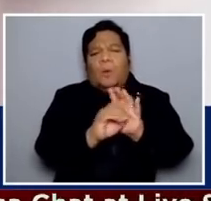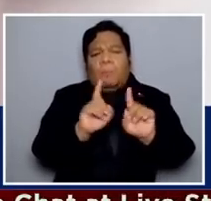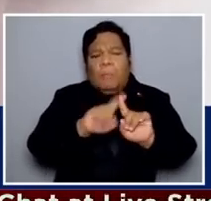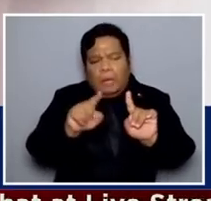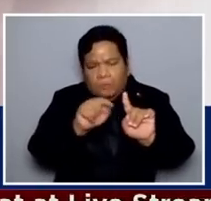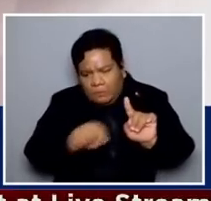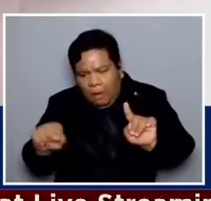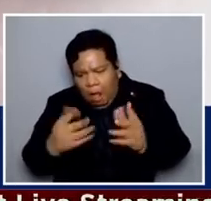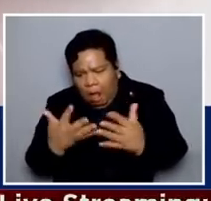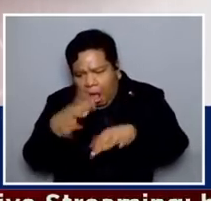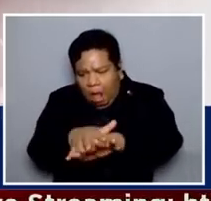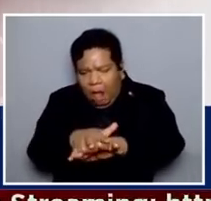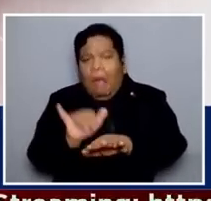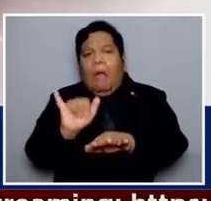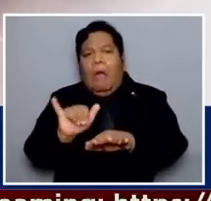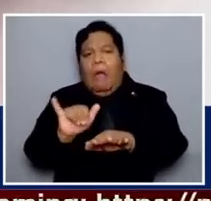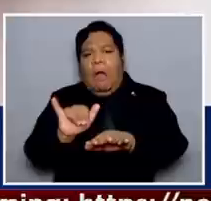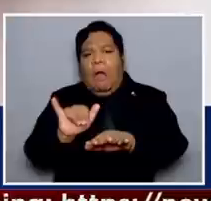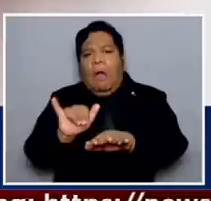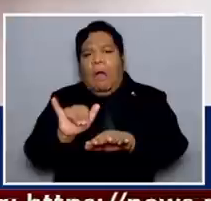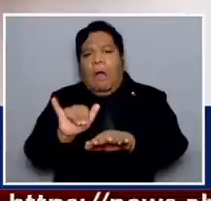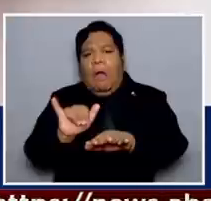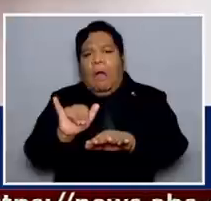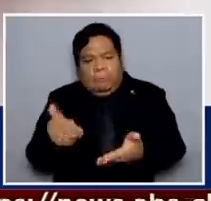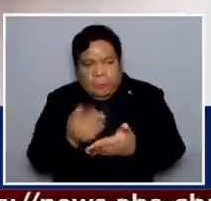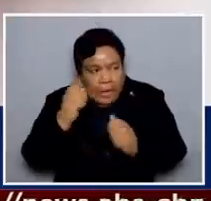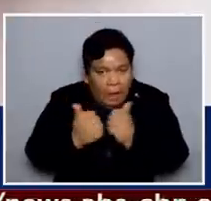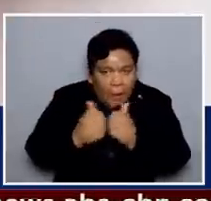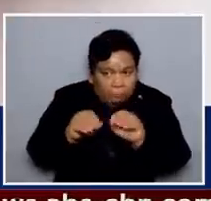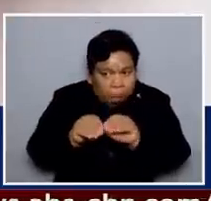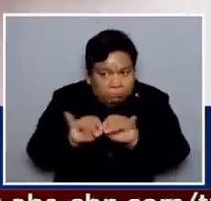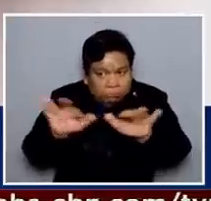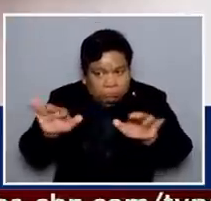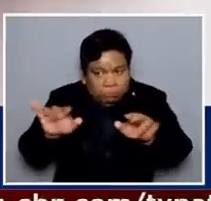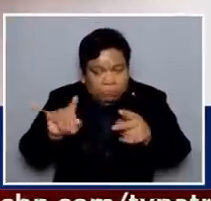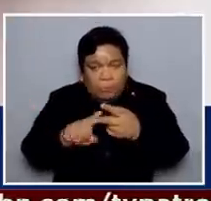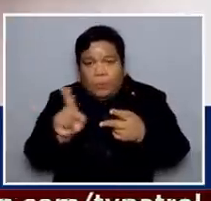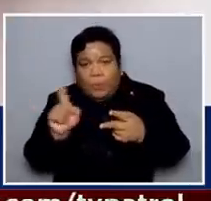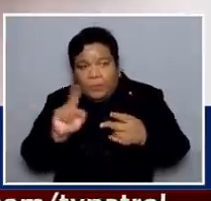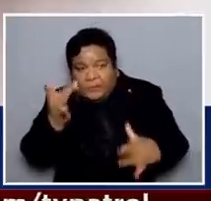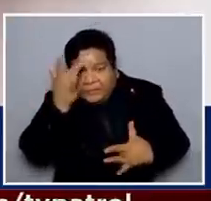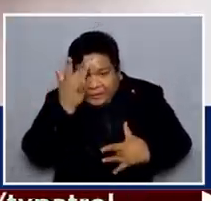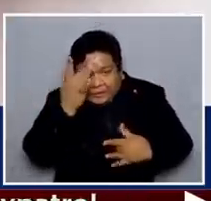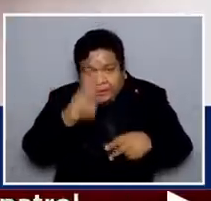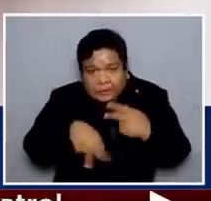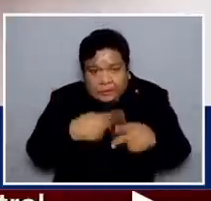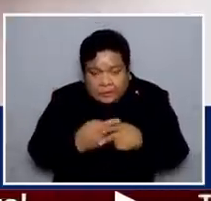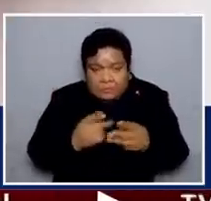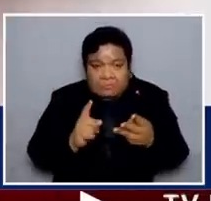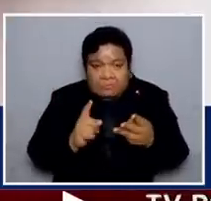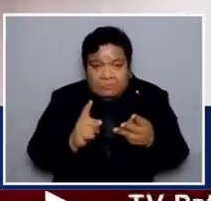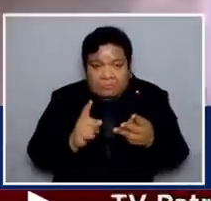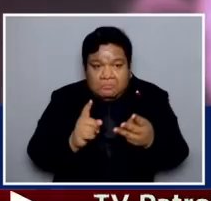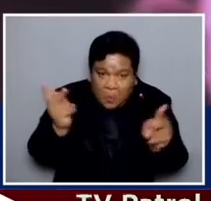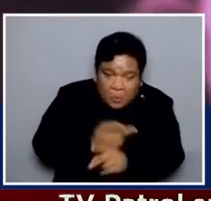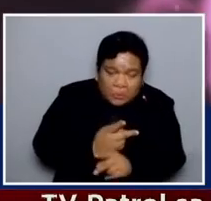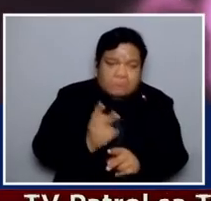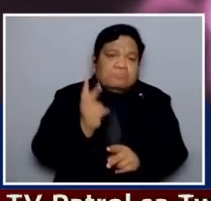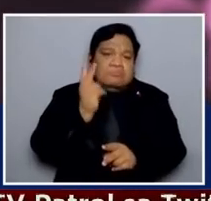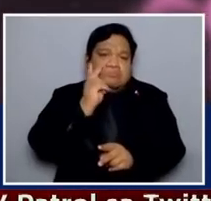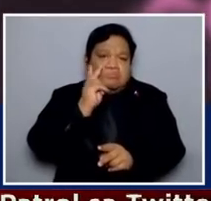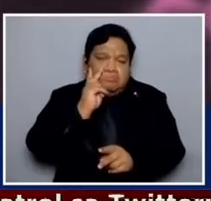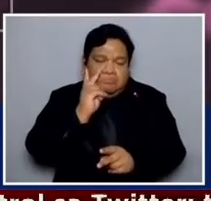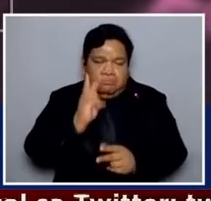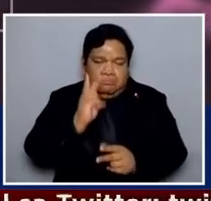makitang pagkakaiba sa uri ng pagkalat, katangian ang idinudulot ng sakit, at kung mas malala ito.